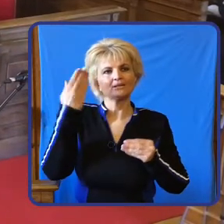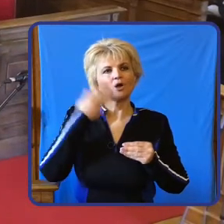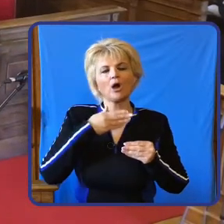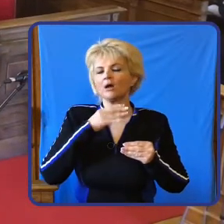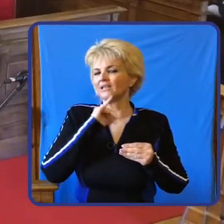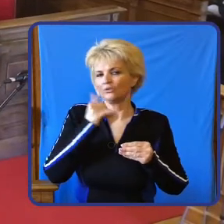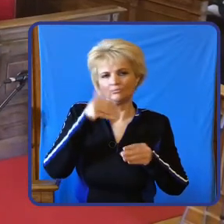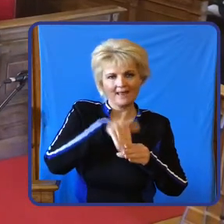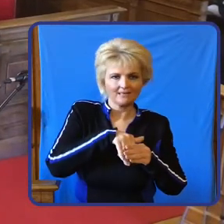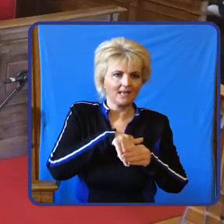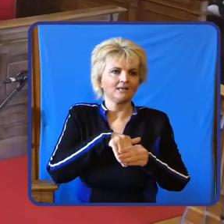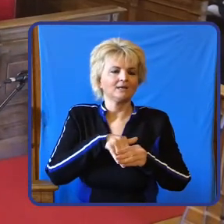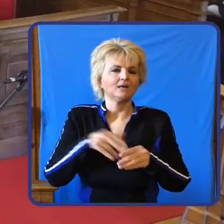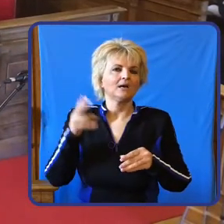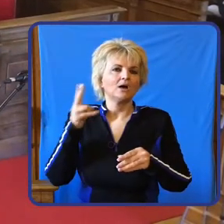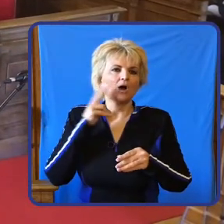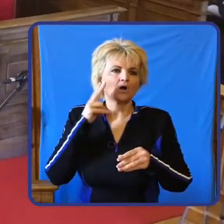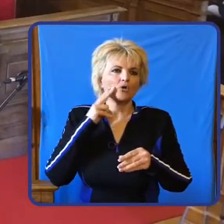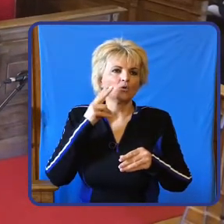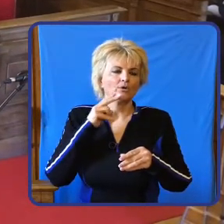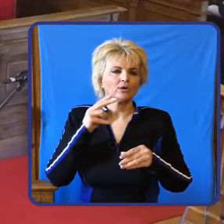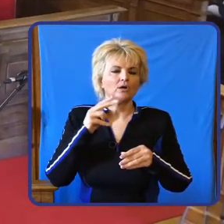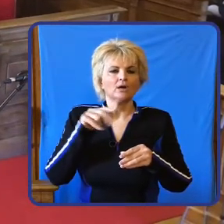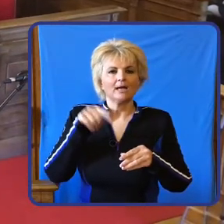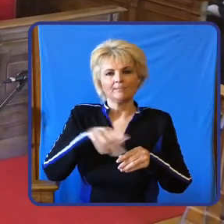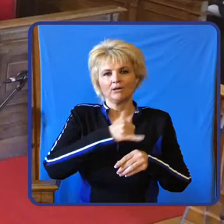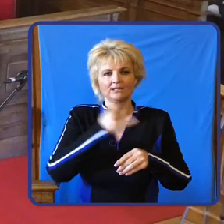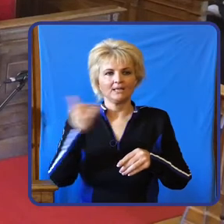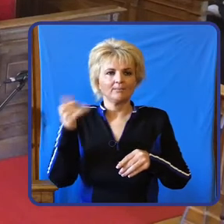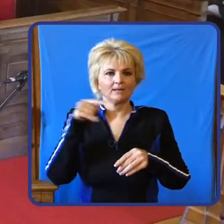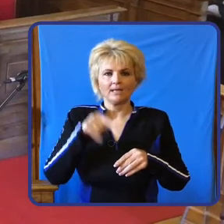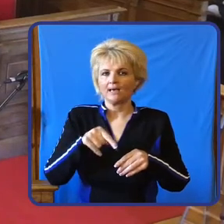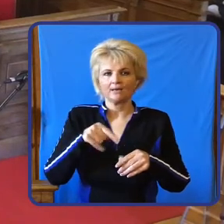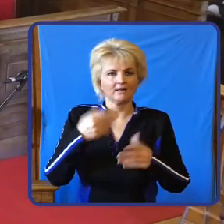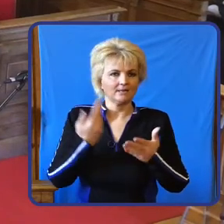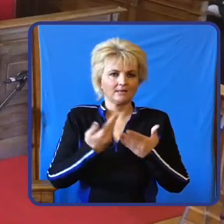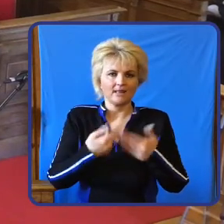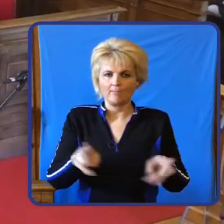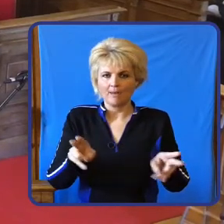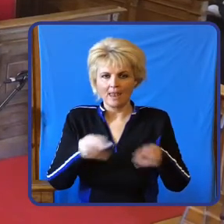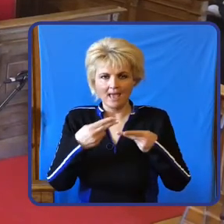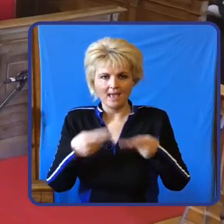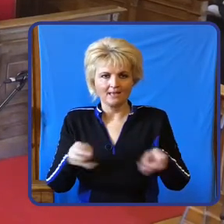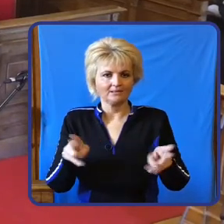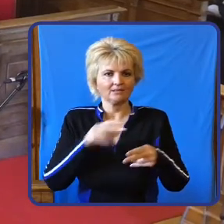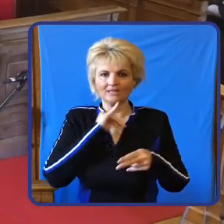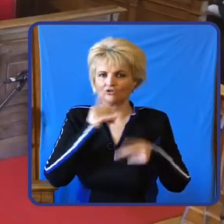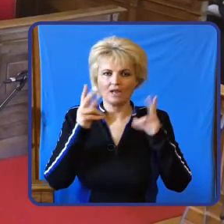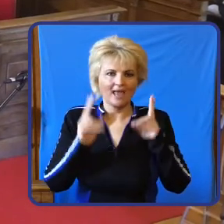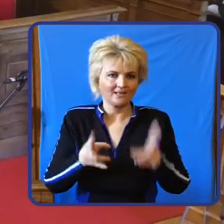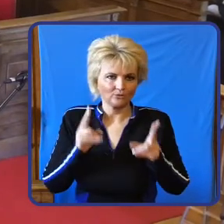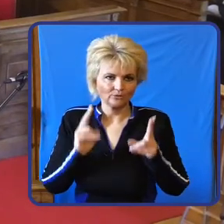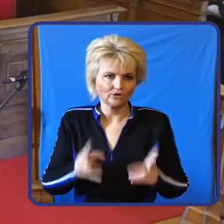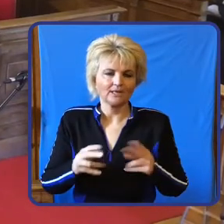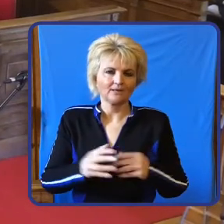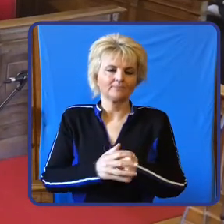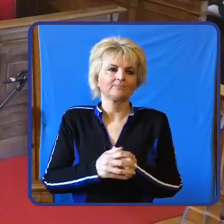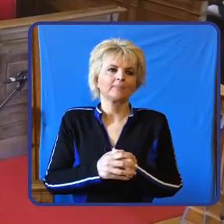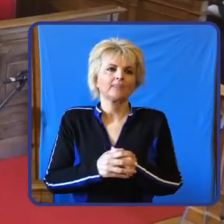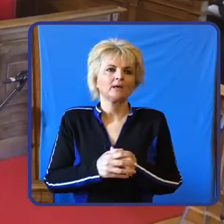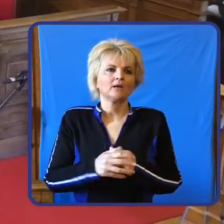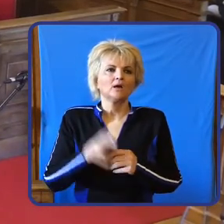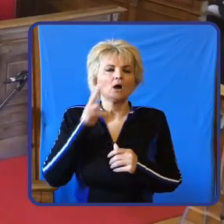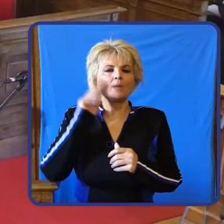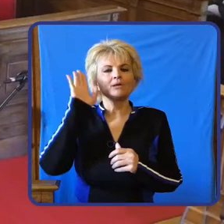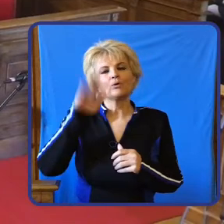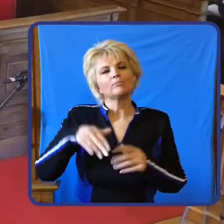kerül bele, akkor a naptári évben erre nem kerülhet lehetőség, úgyhogy amikor